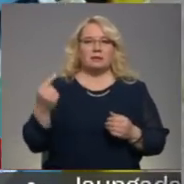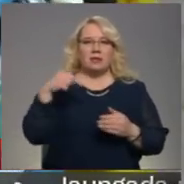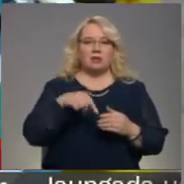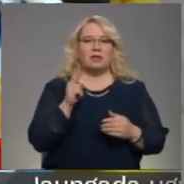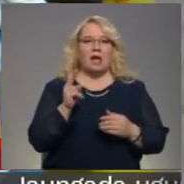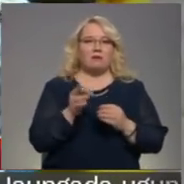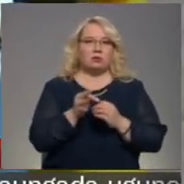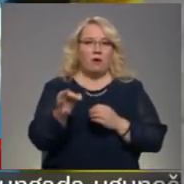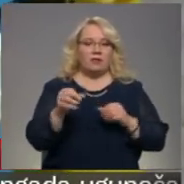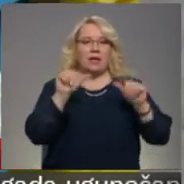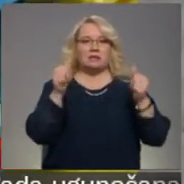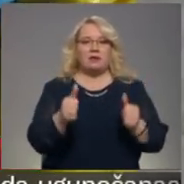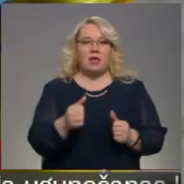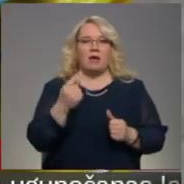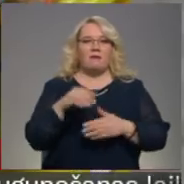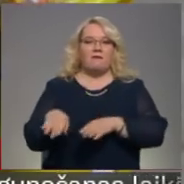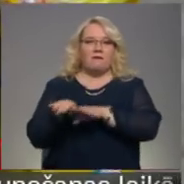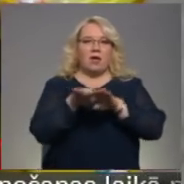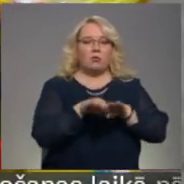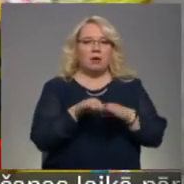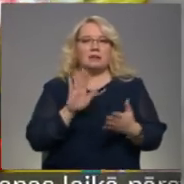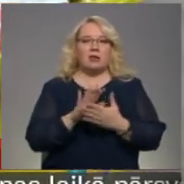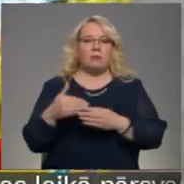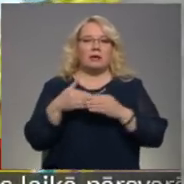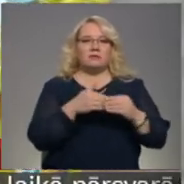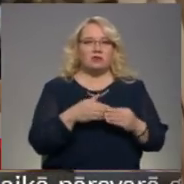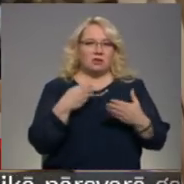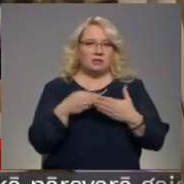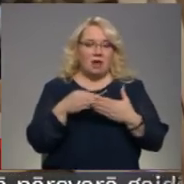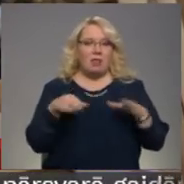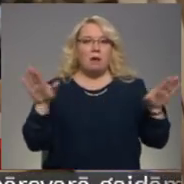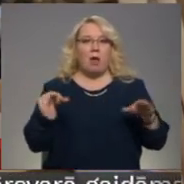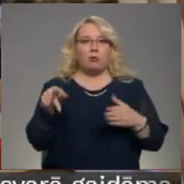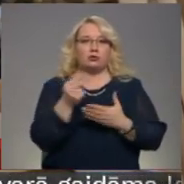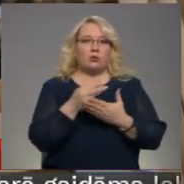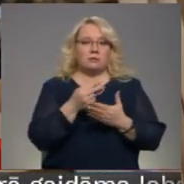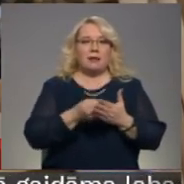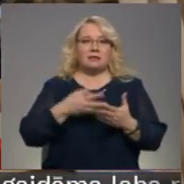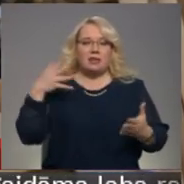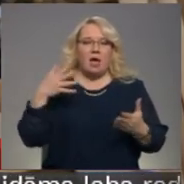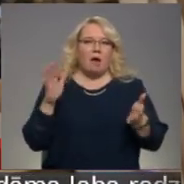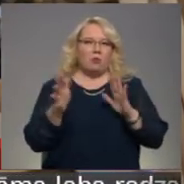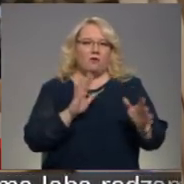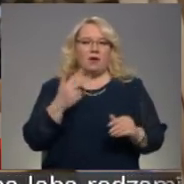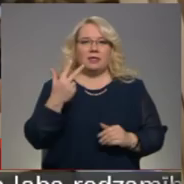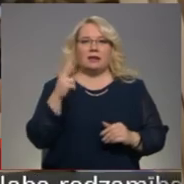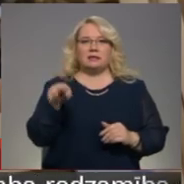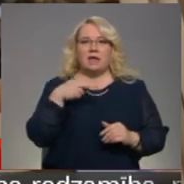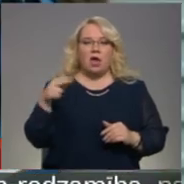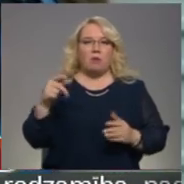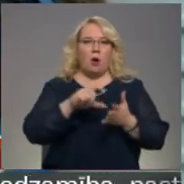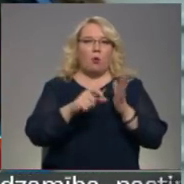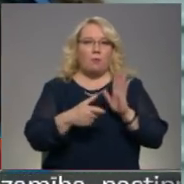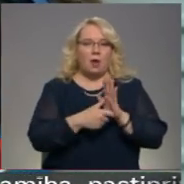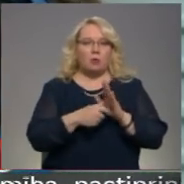Ķekavas novadā tika izveidots vienots atkritumu izvešanas tarifs. Baložos tas nozīmēja sadārdzinājumu aptuveni 3 eiro par kubikmetru